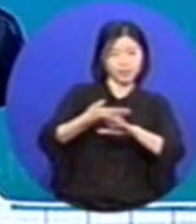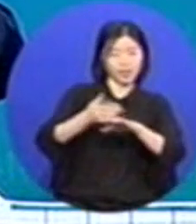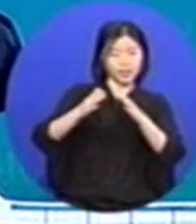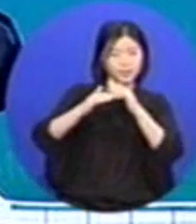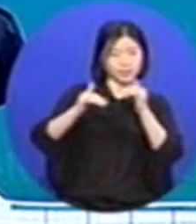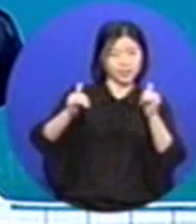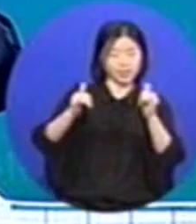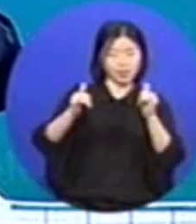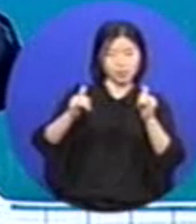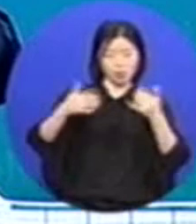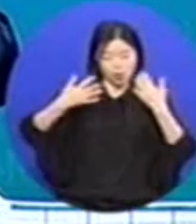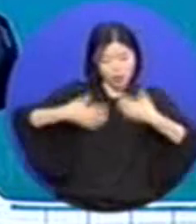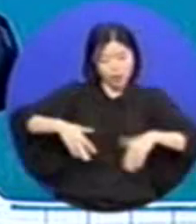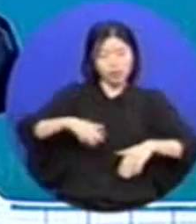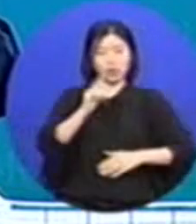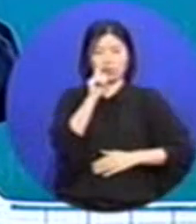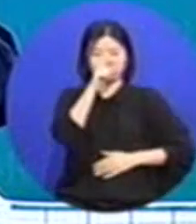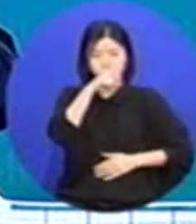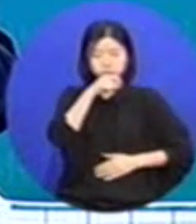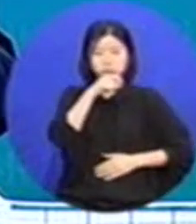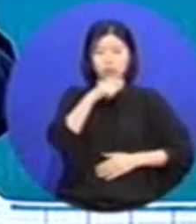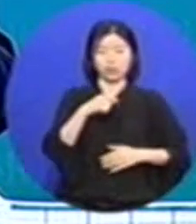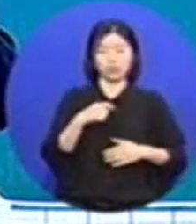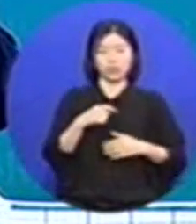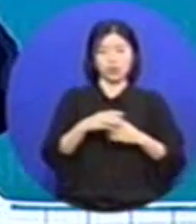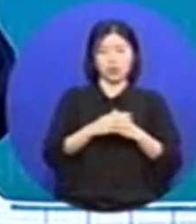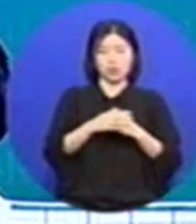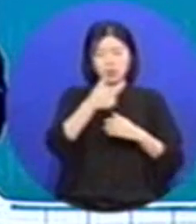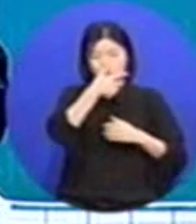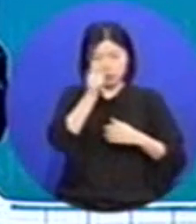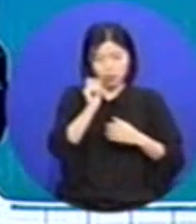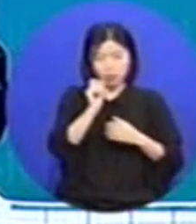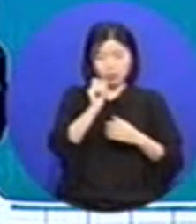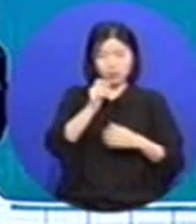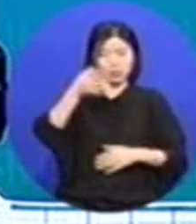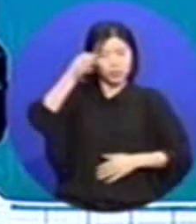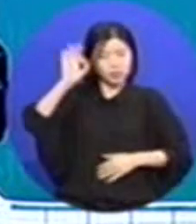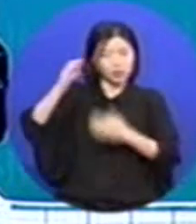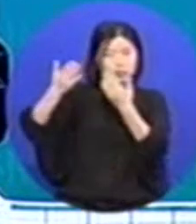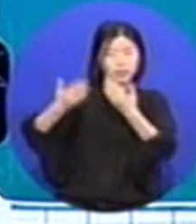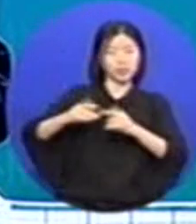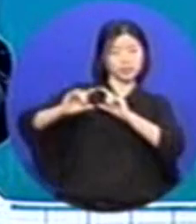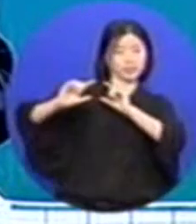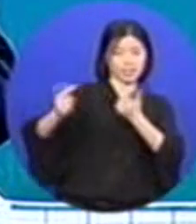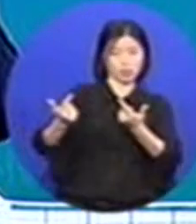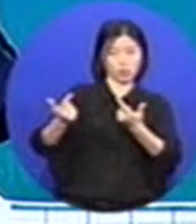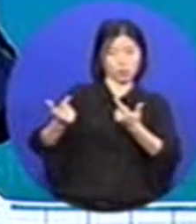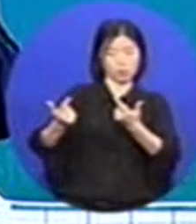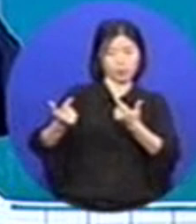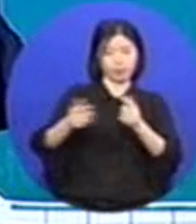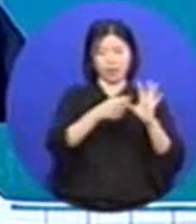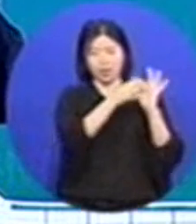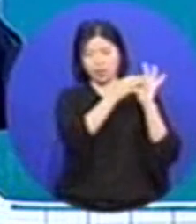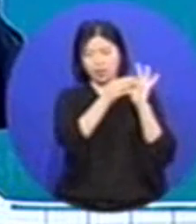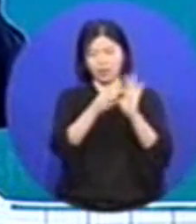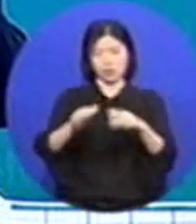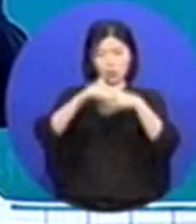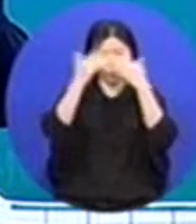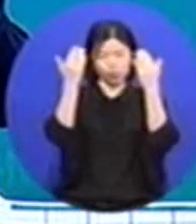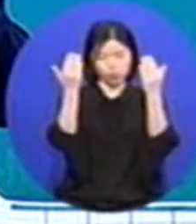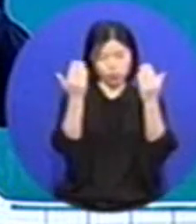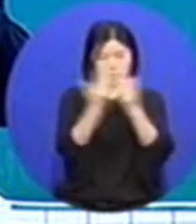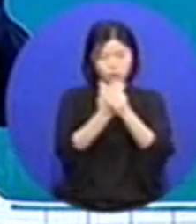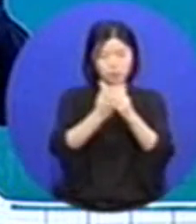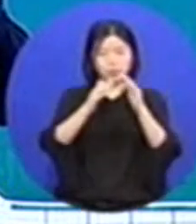연약함과 부족 왕과 허물을 인정하고 받아 주려고 하지 않고 계속 완벽한 사람이